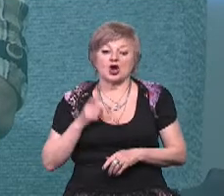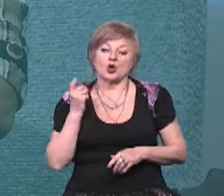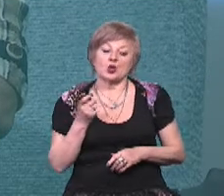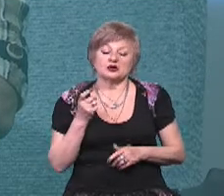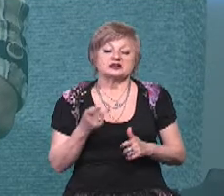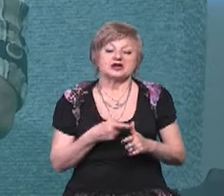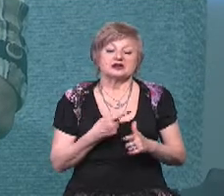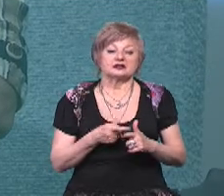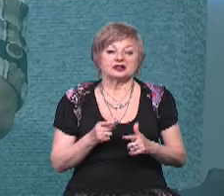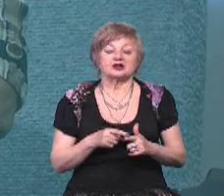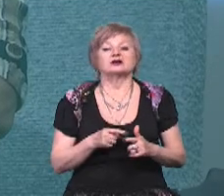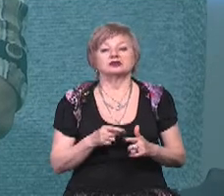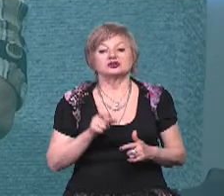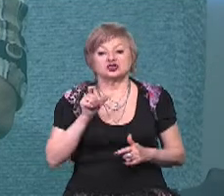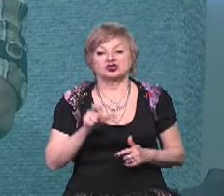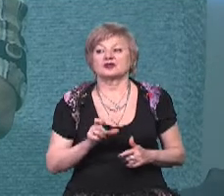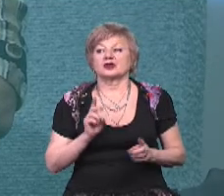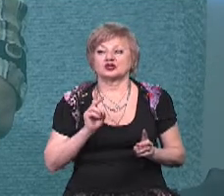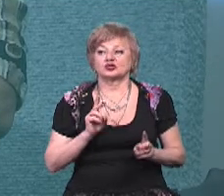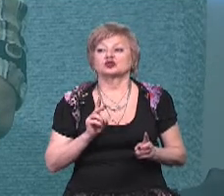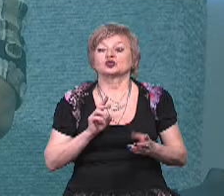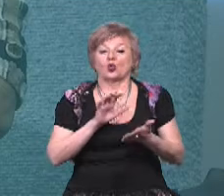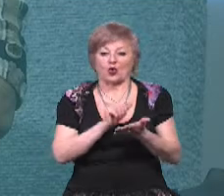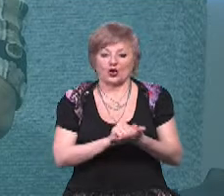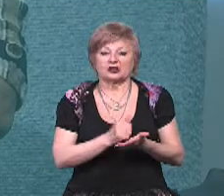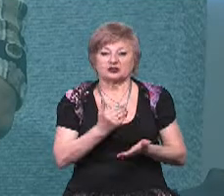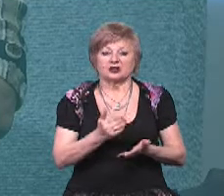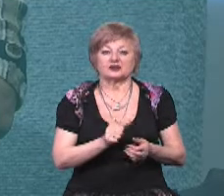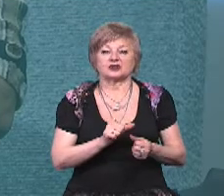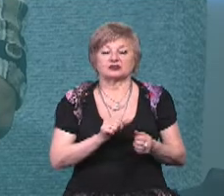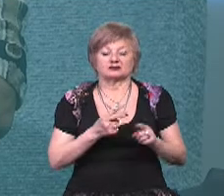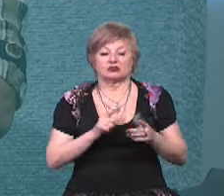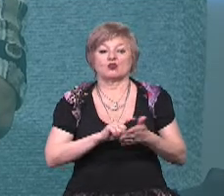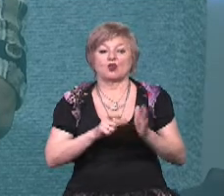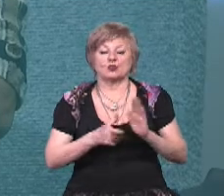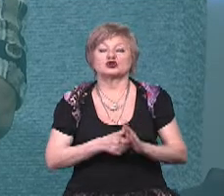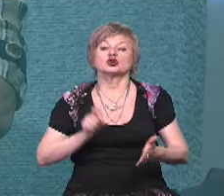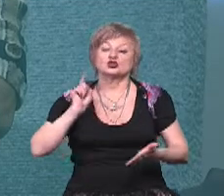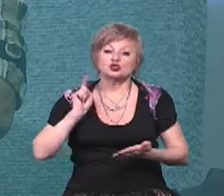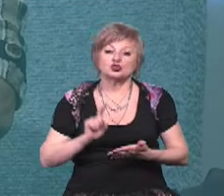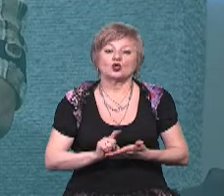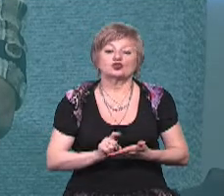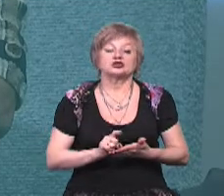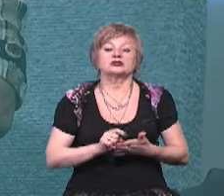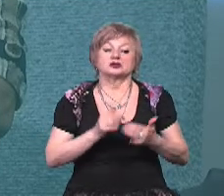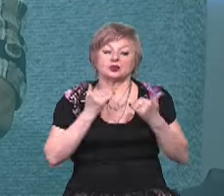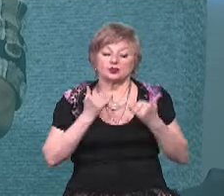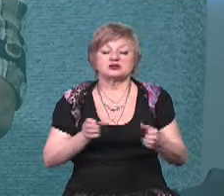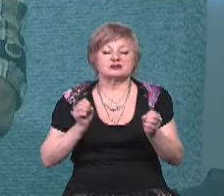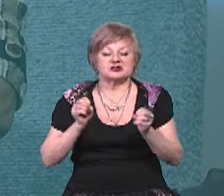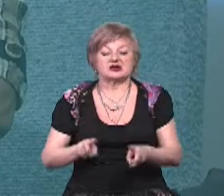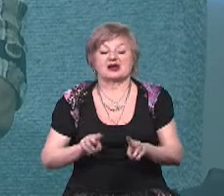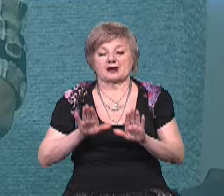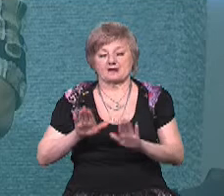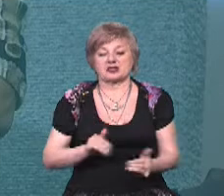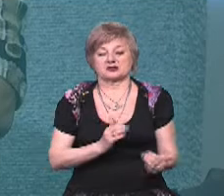або уповноважені ним особи чи орендарі відповідних споруд, окремих приміщень зобов'язані відвести спеціальні місця для